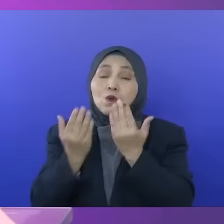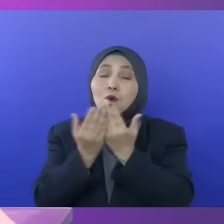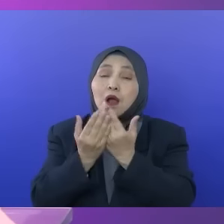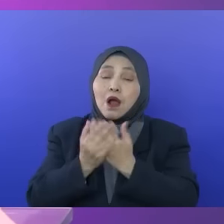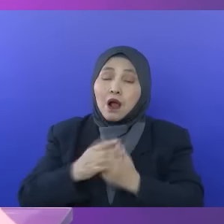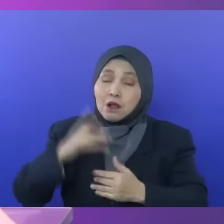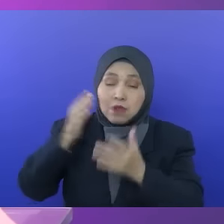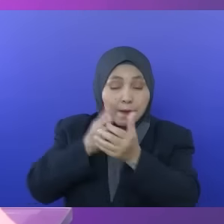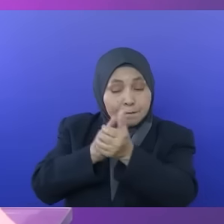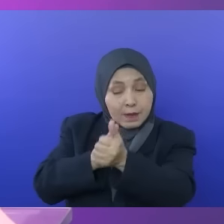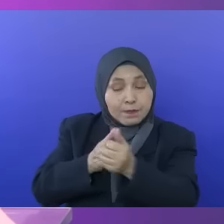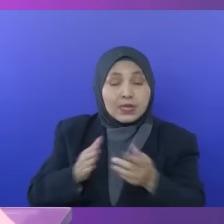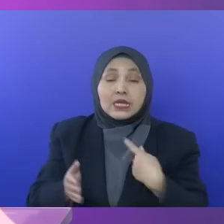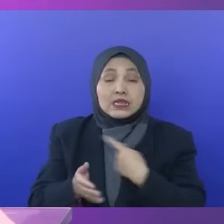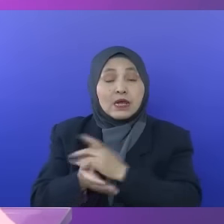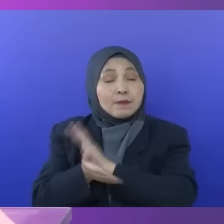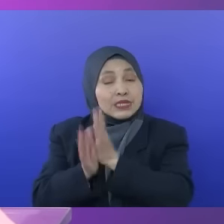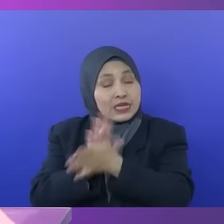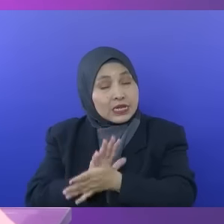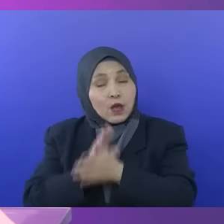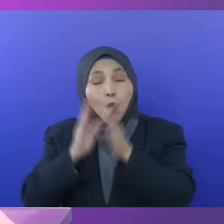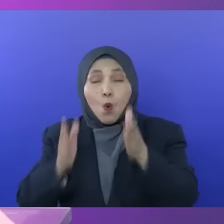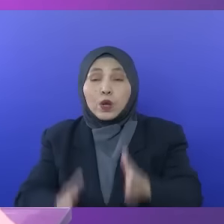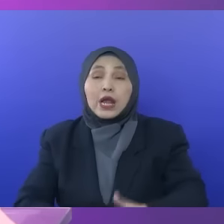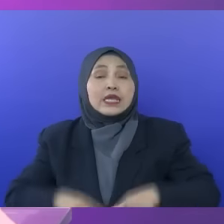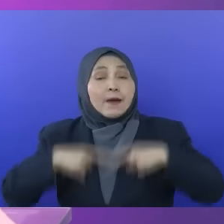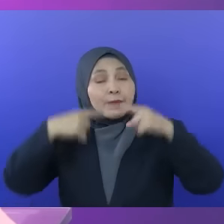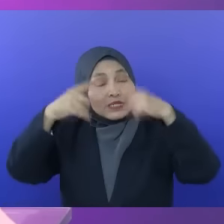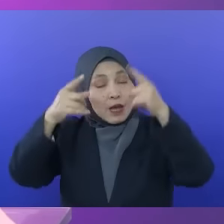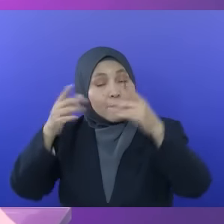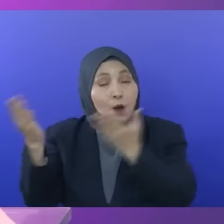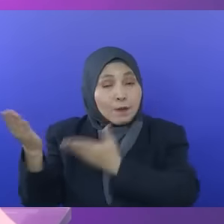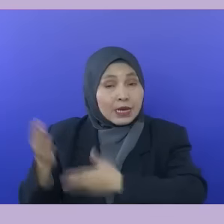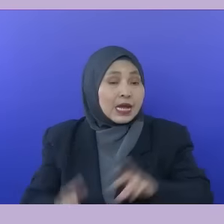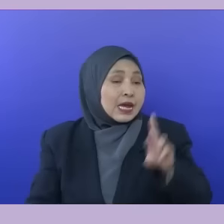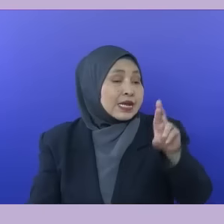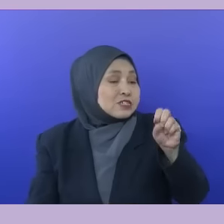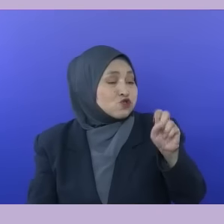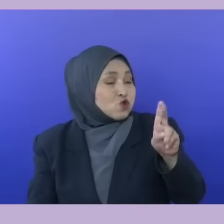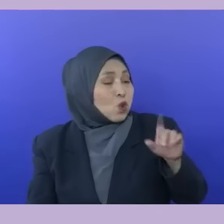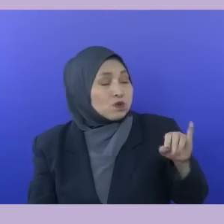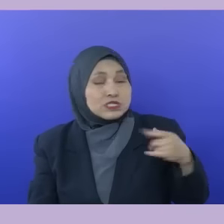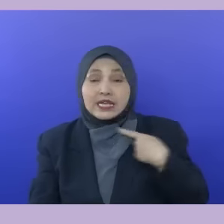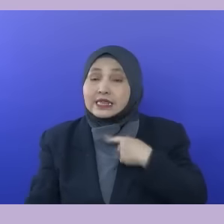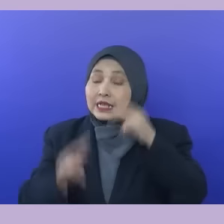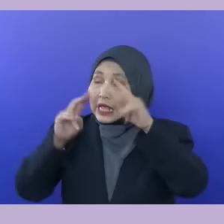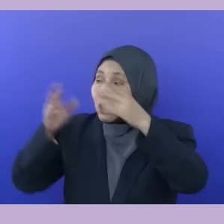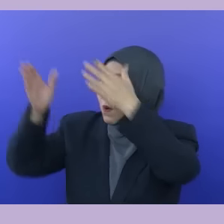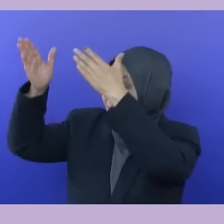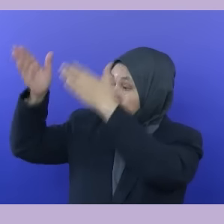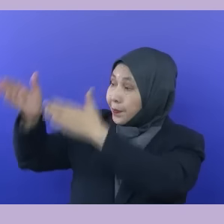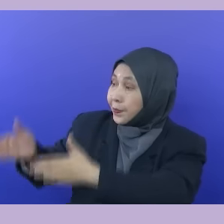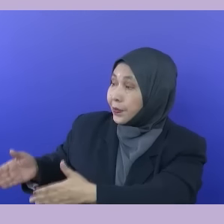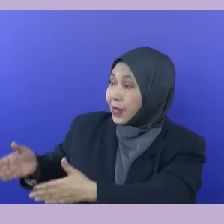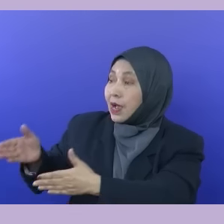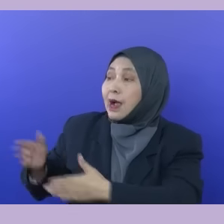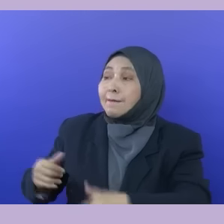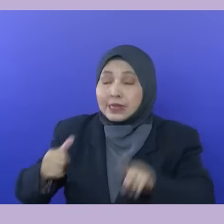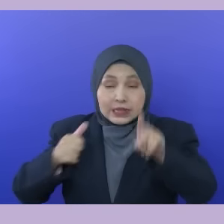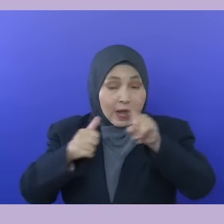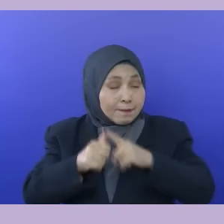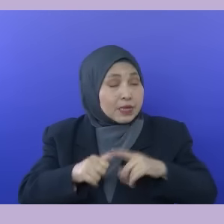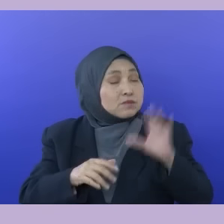Pimpin kita menjadi orang yang mencari membawa pada resolusi kita pada hari ini kita saksikan yaitu yang pertama sunses